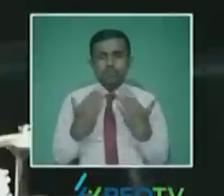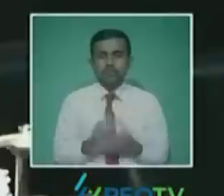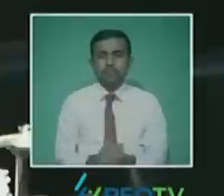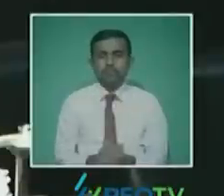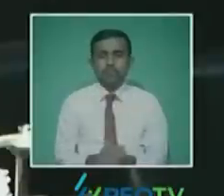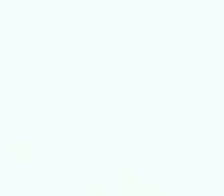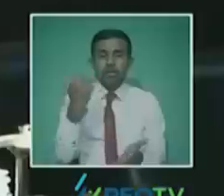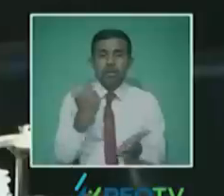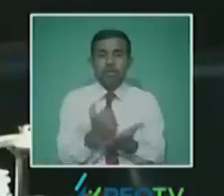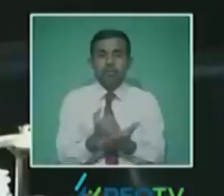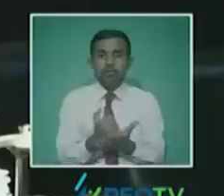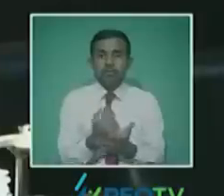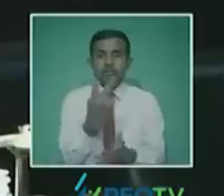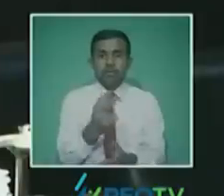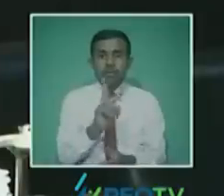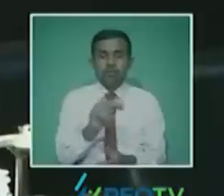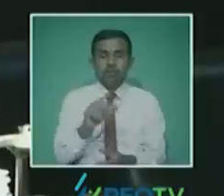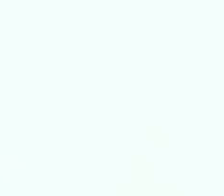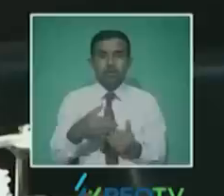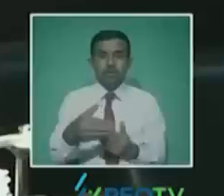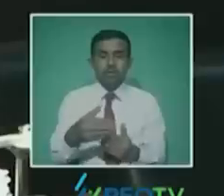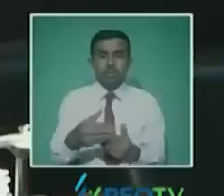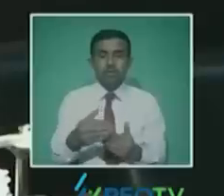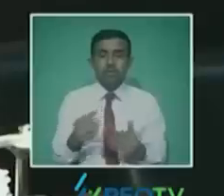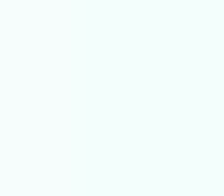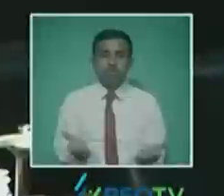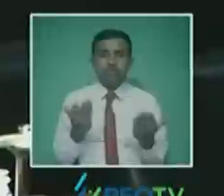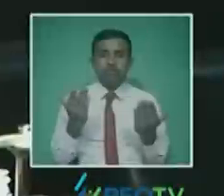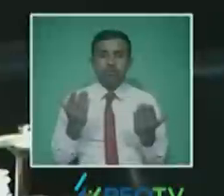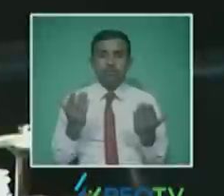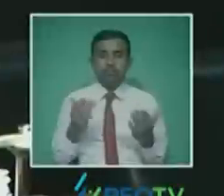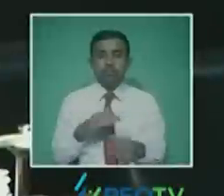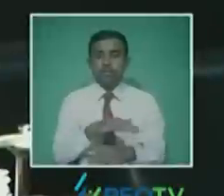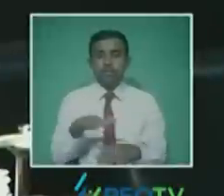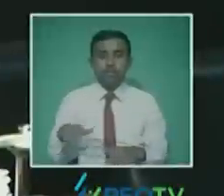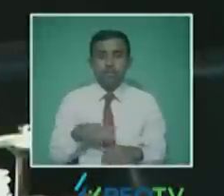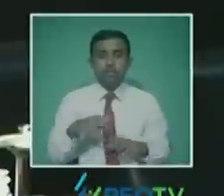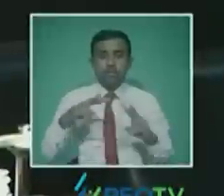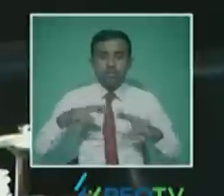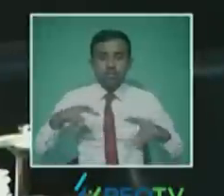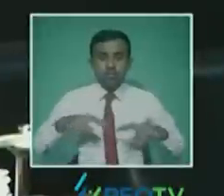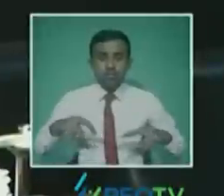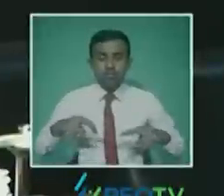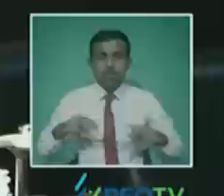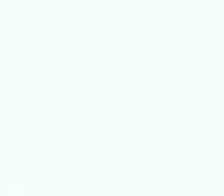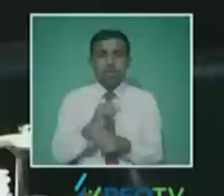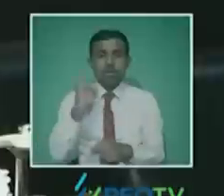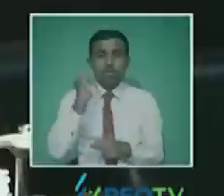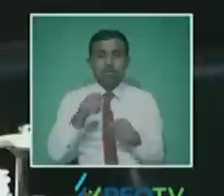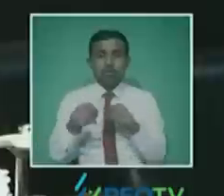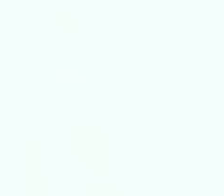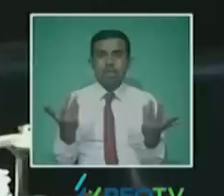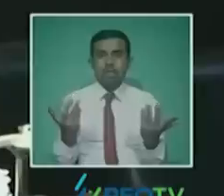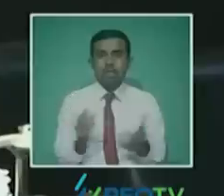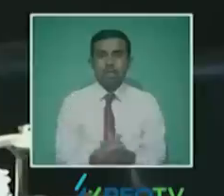ලිපිය මාගාව තියෙන කොහොමද දන්නේ? 2027 15 වෙනි දින සිට බලපවත්වන පරිදි භූවිද්‍යා සමීක්ෂණ පතල් කාර්යාංශයේ අධ්‍යක්ෂ ජෙනරාල් වශයෙන් ඔබව